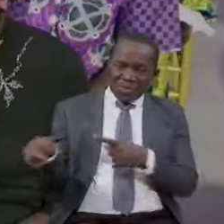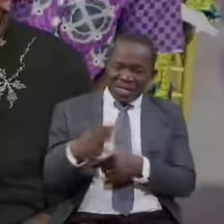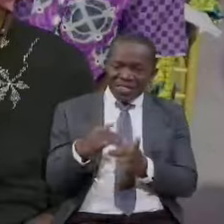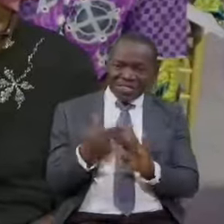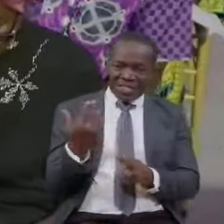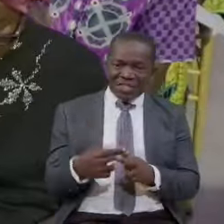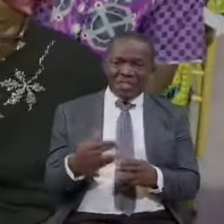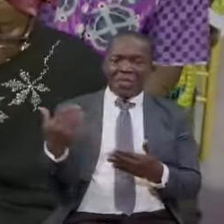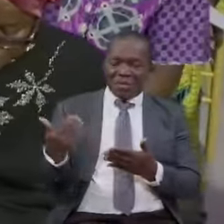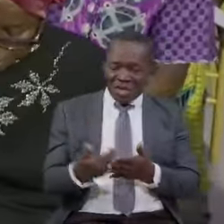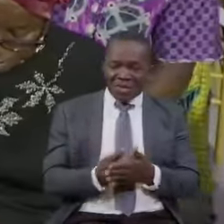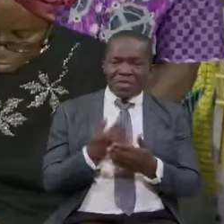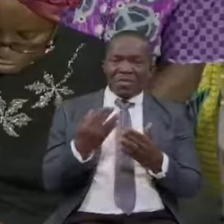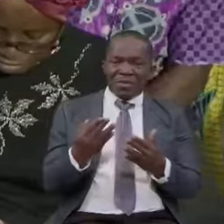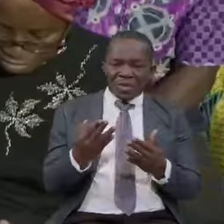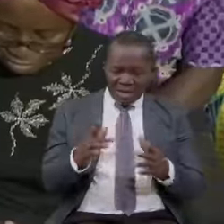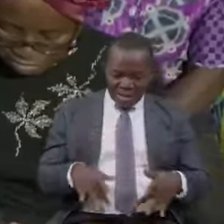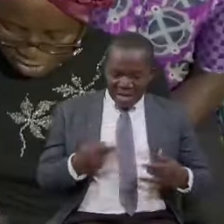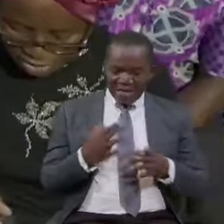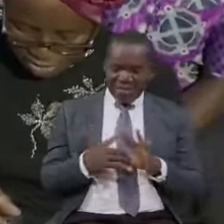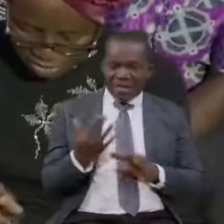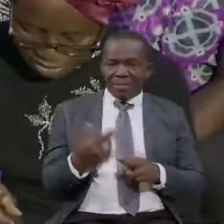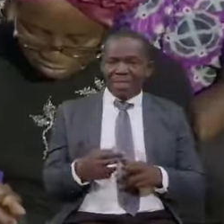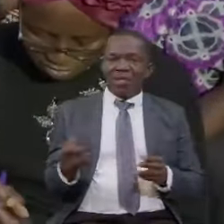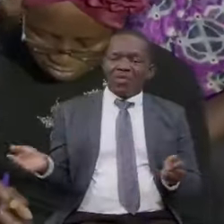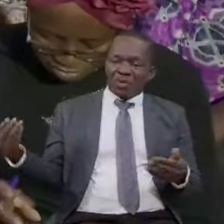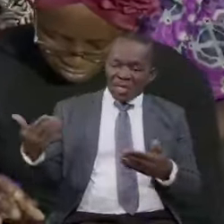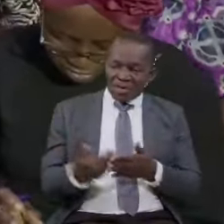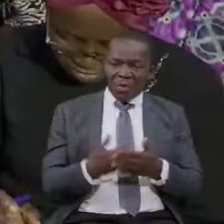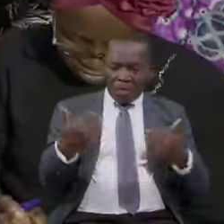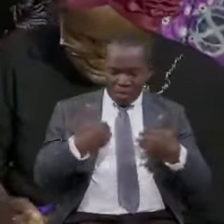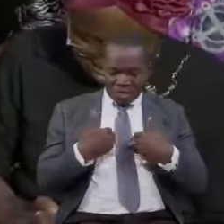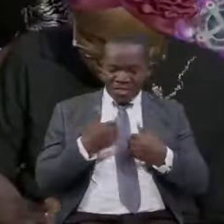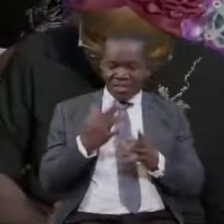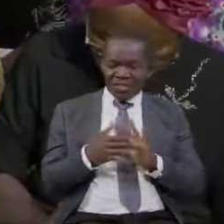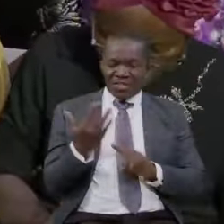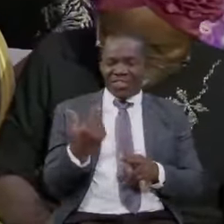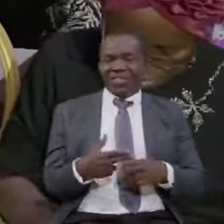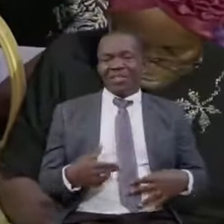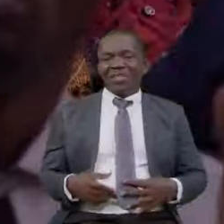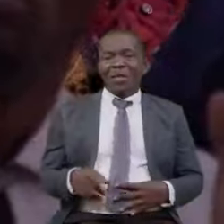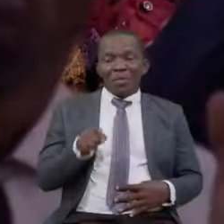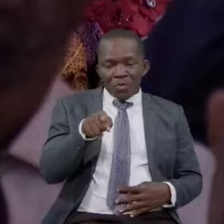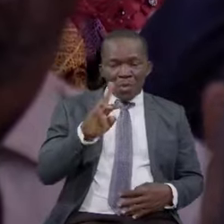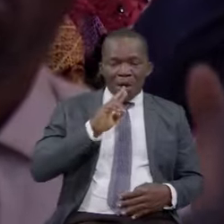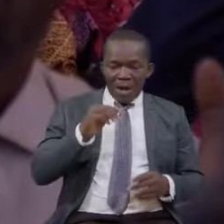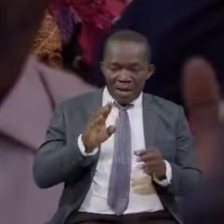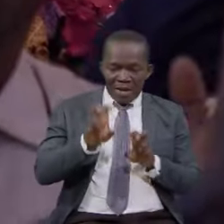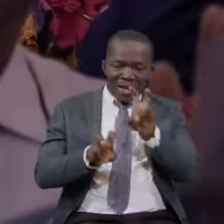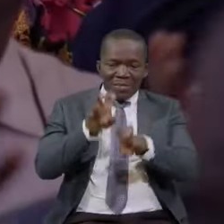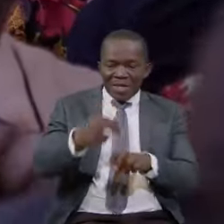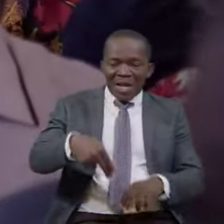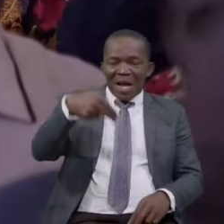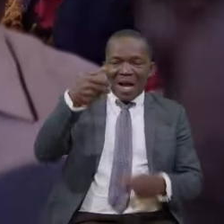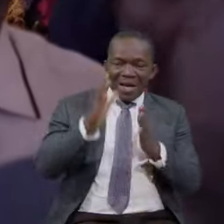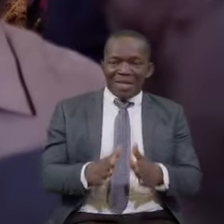aujourd'hui je t'accueille aujourd'hui à une nouvelle possession aujourd'hui nous montons plus haut toi tu montes plus